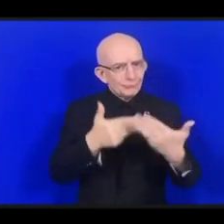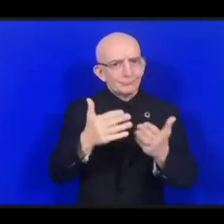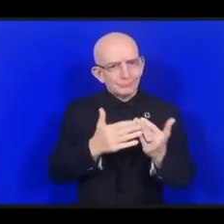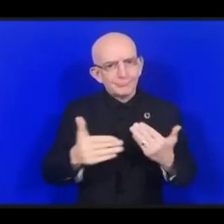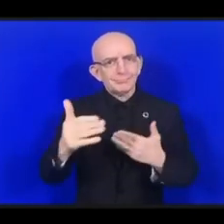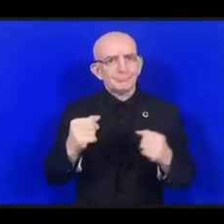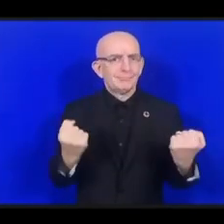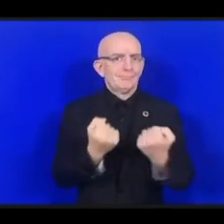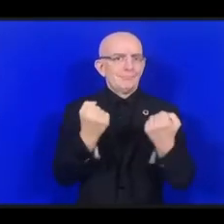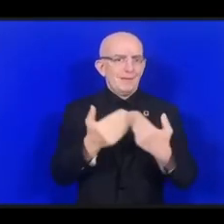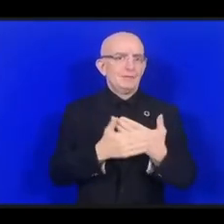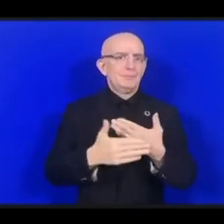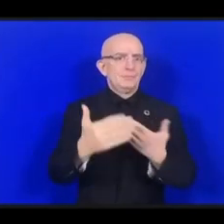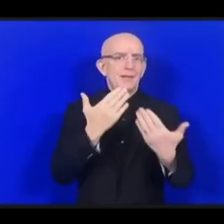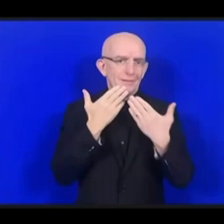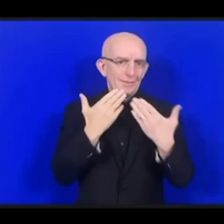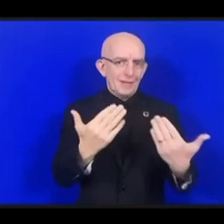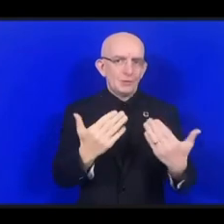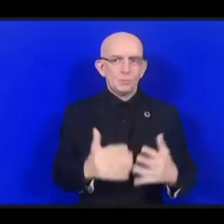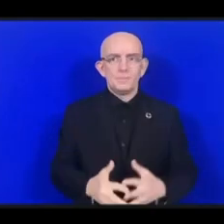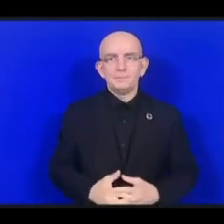fructueuses je vous